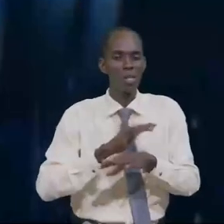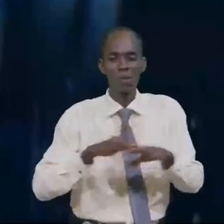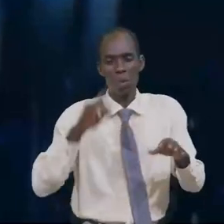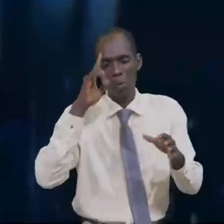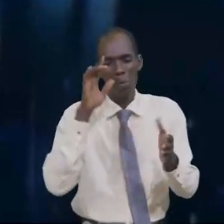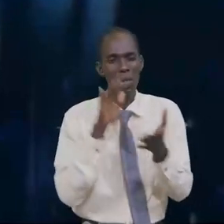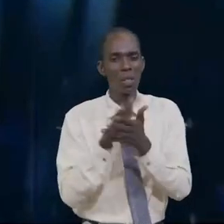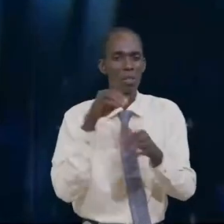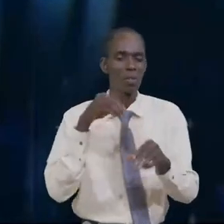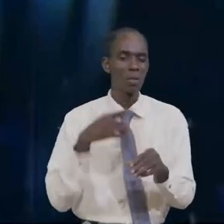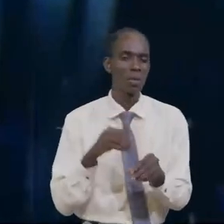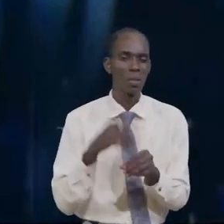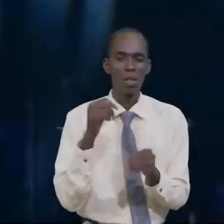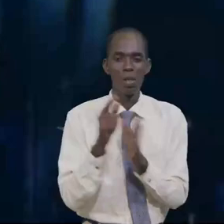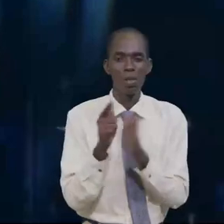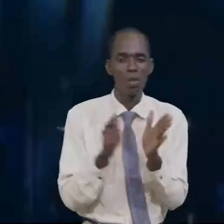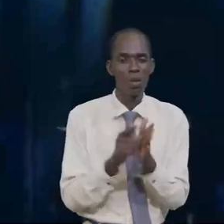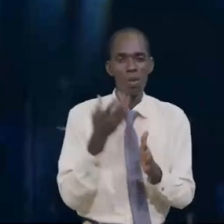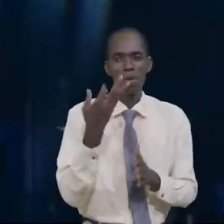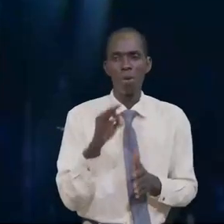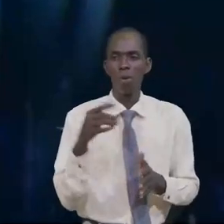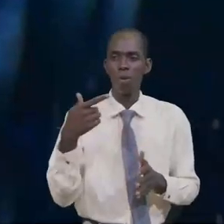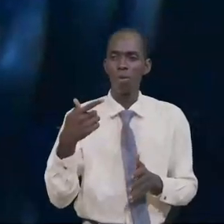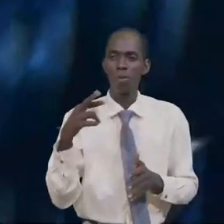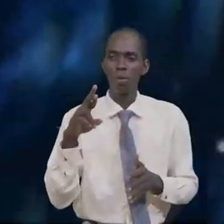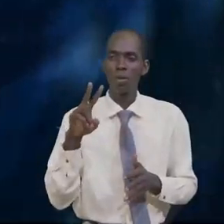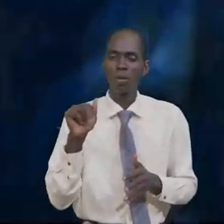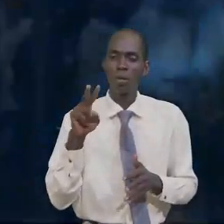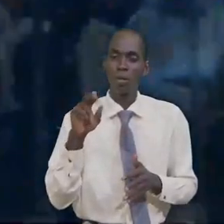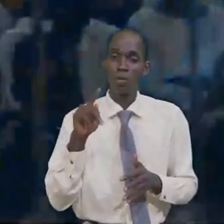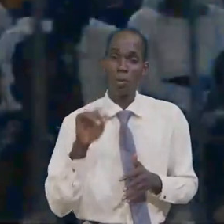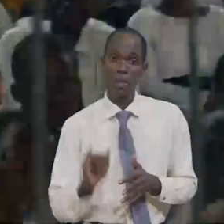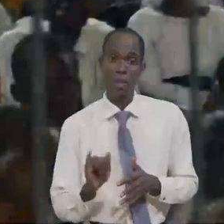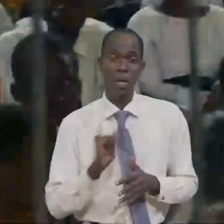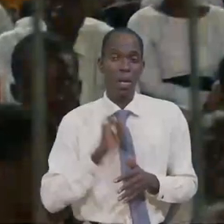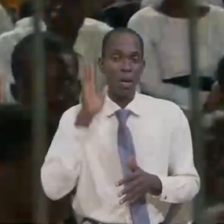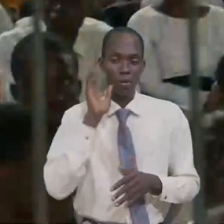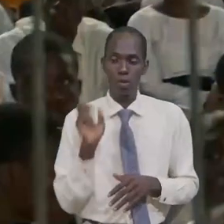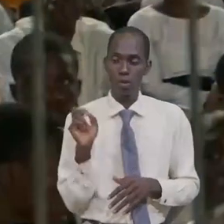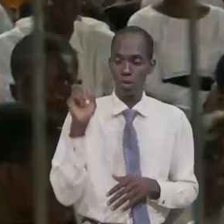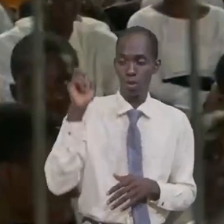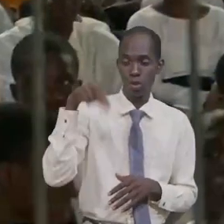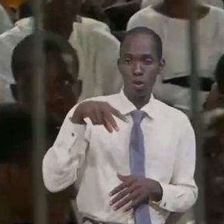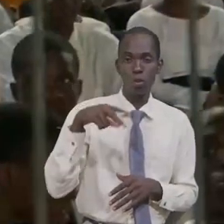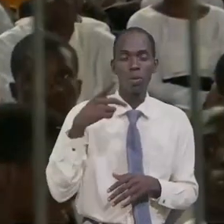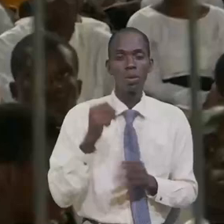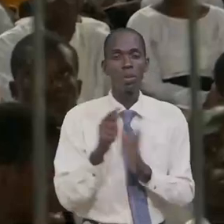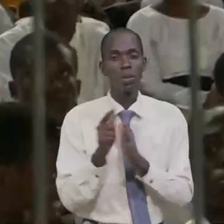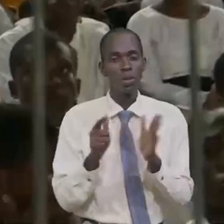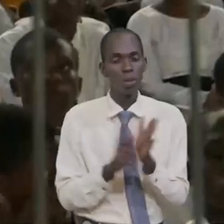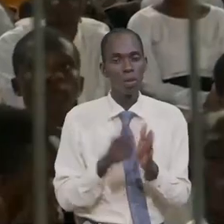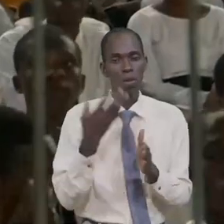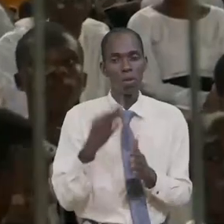je ne veux pas gaspiller je vais sauter la loi de la gravité il va te